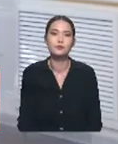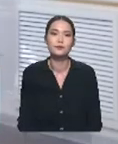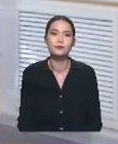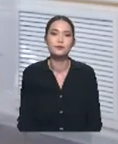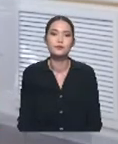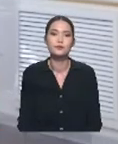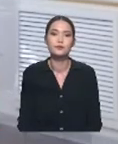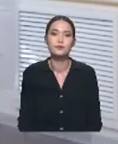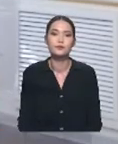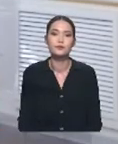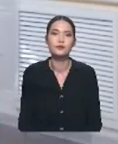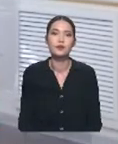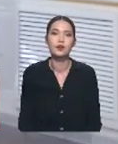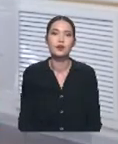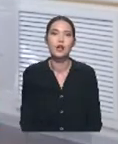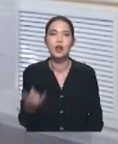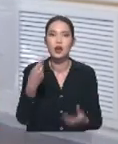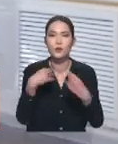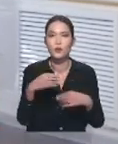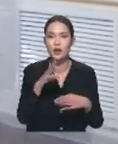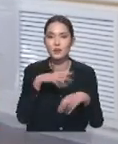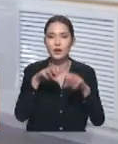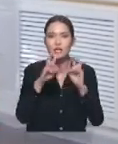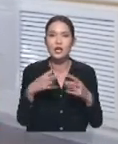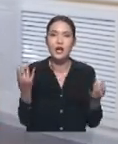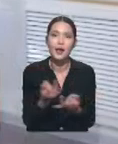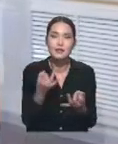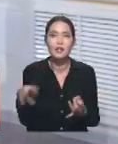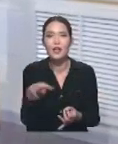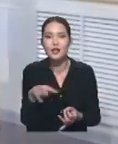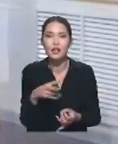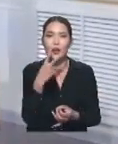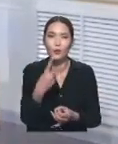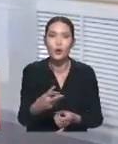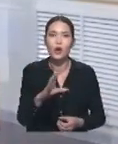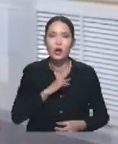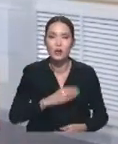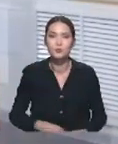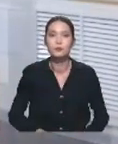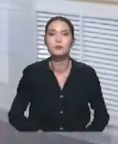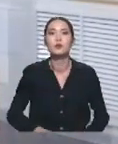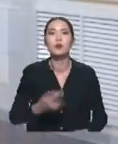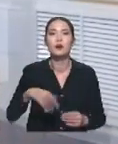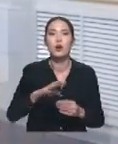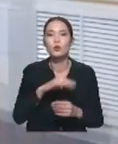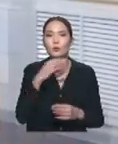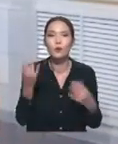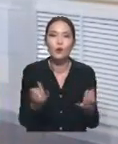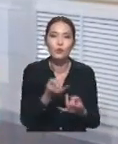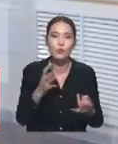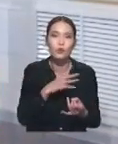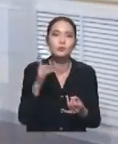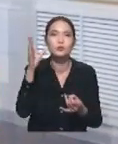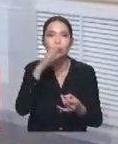О данном мероприятии я узнала через соцсети. Заинтересовалась, привела сюда своих друзей. Я в целом люблю книги, а здесь, что мне